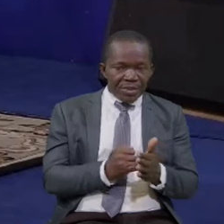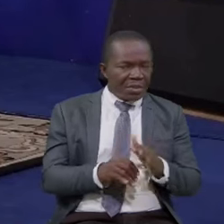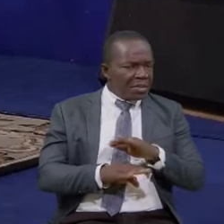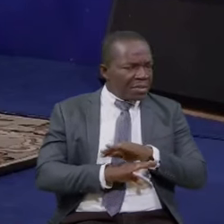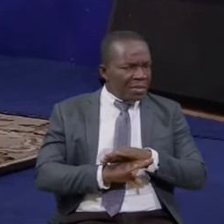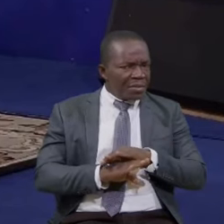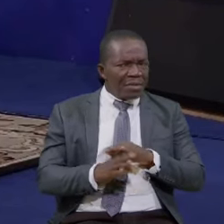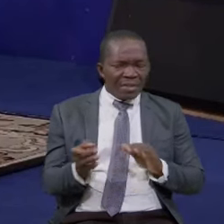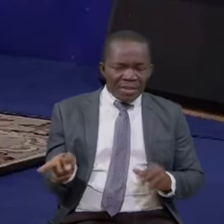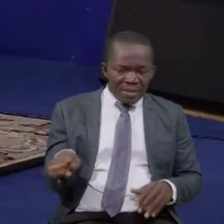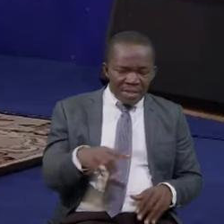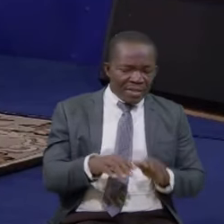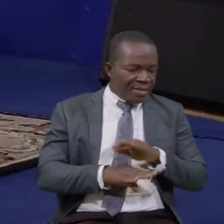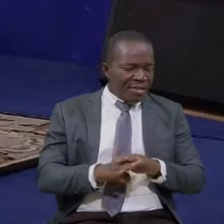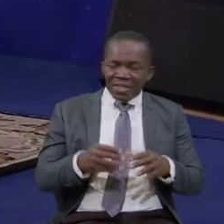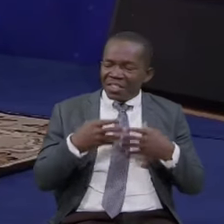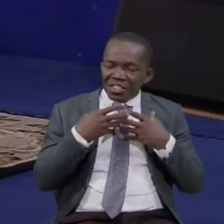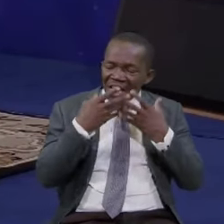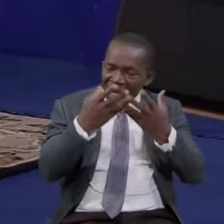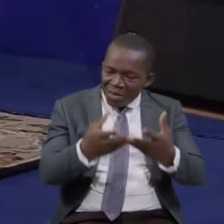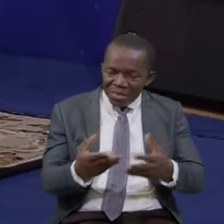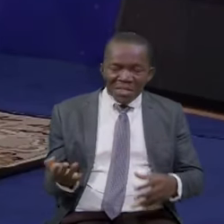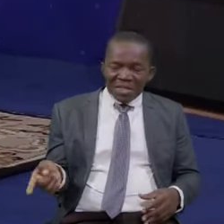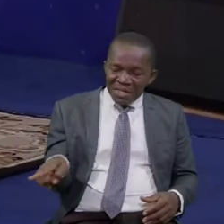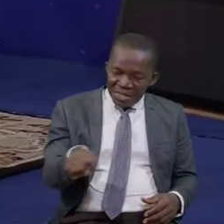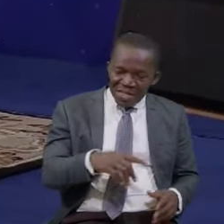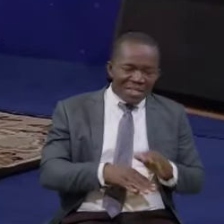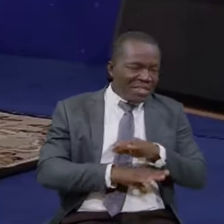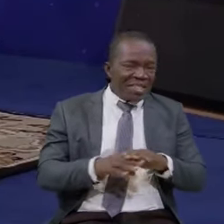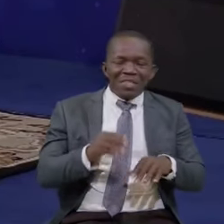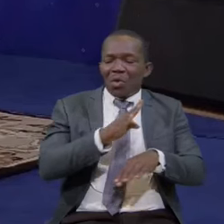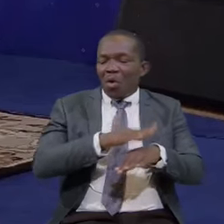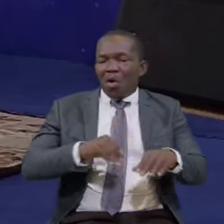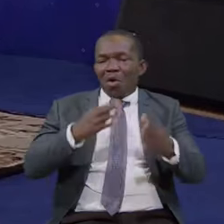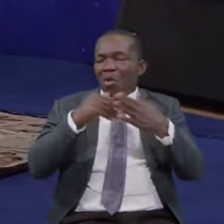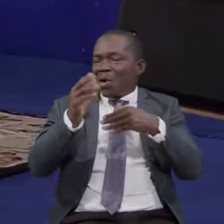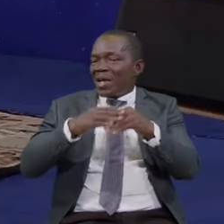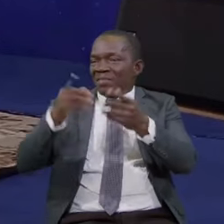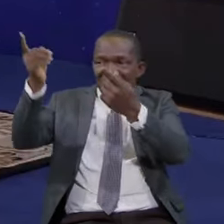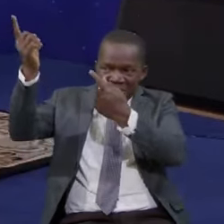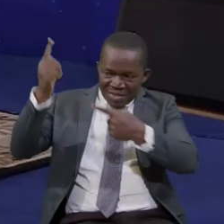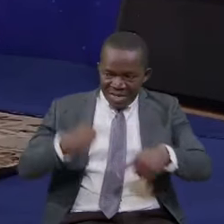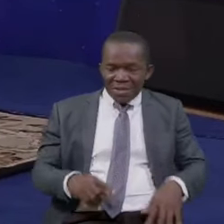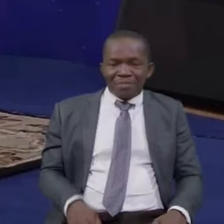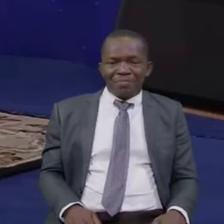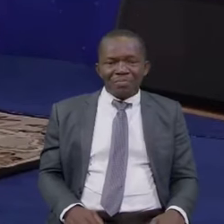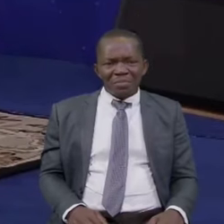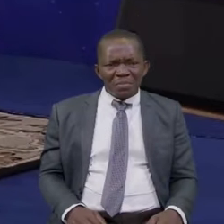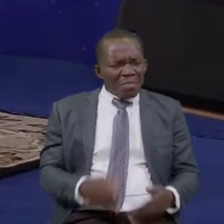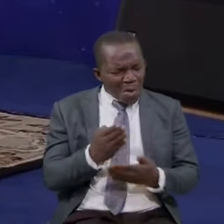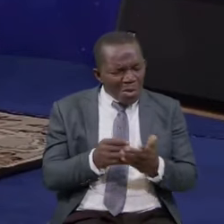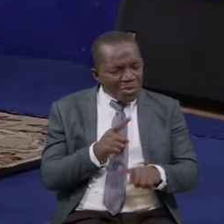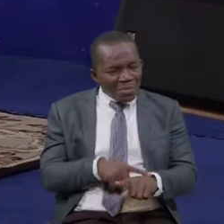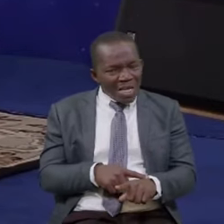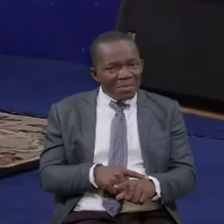ils n'ont pas invoqué le feu tranquillement vous pouvez être tranquille et avoir la foi sans rien